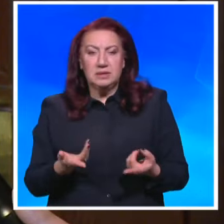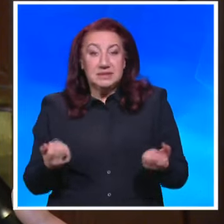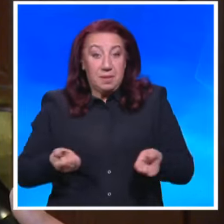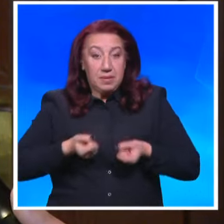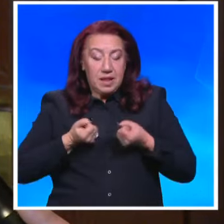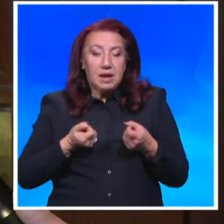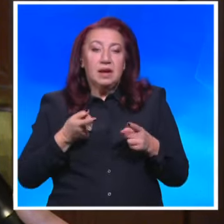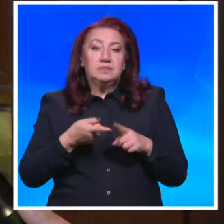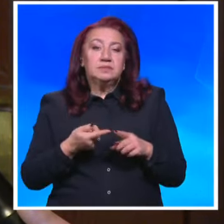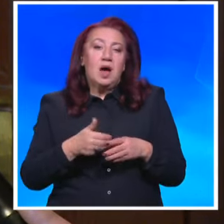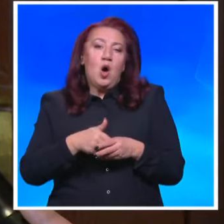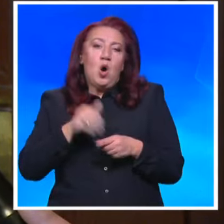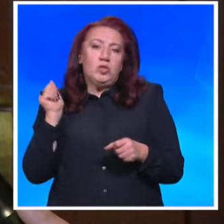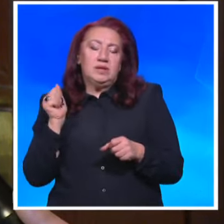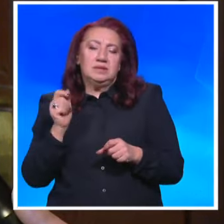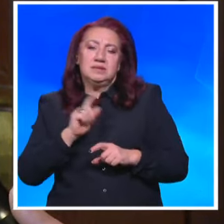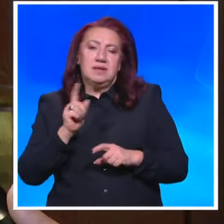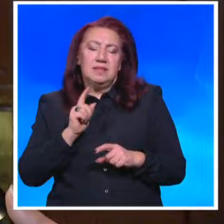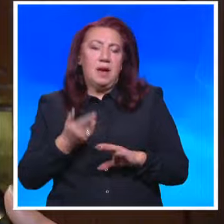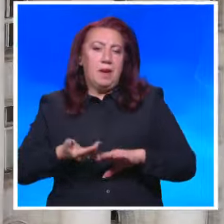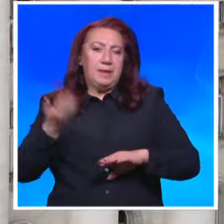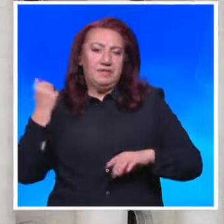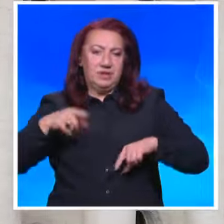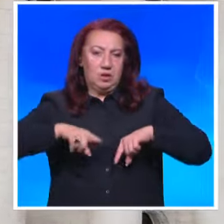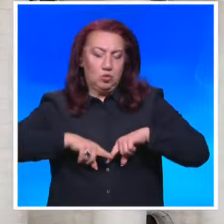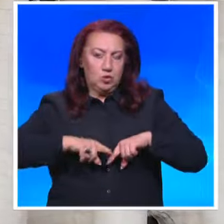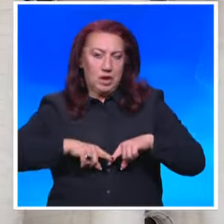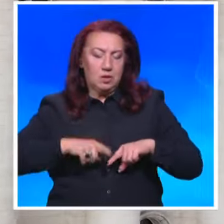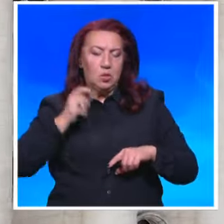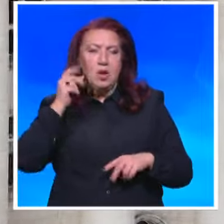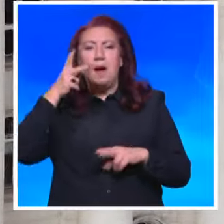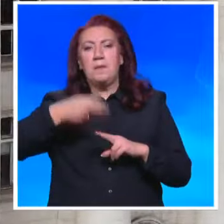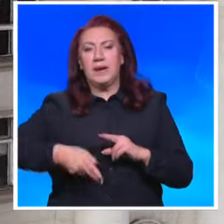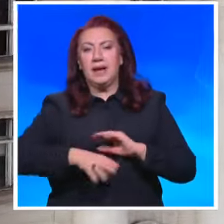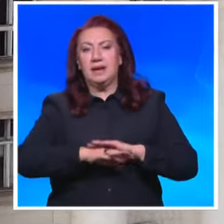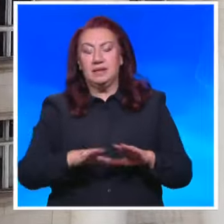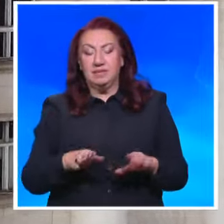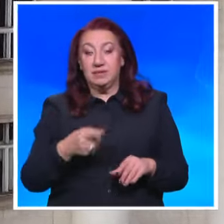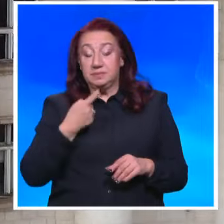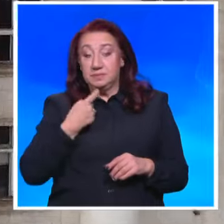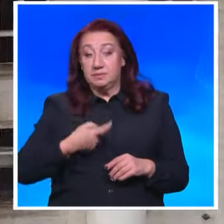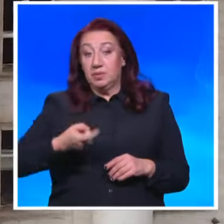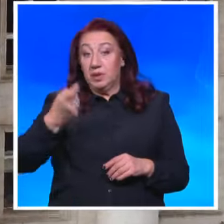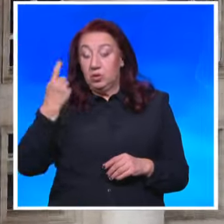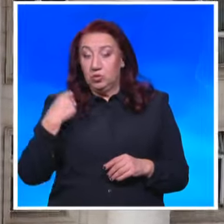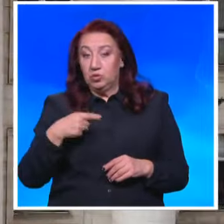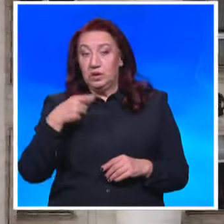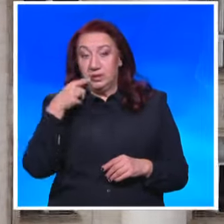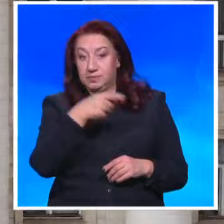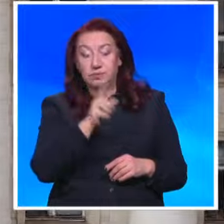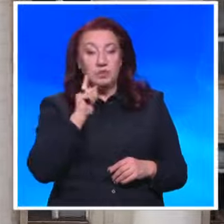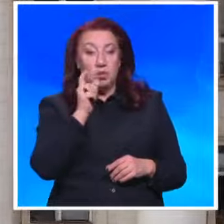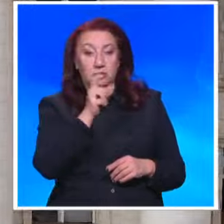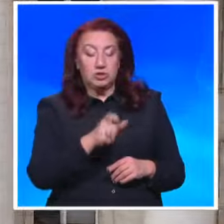досъдебно производство или прекратяване на наказателните производства. Едва миналата година с Божанов започва да се занимава Софийската градска